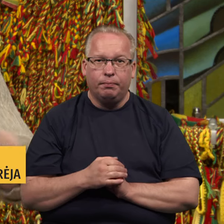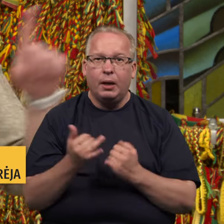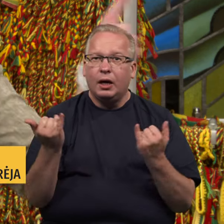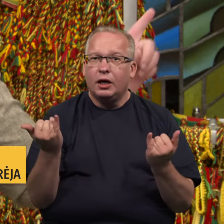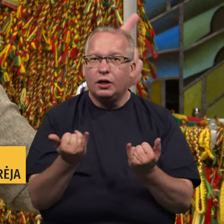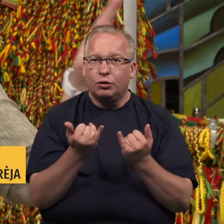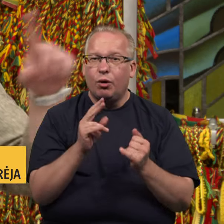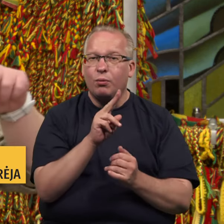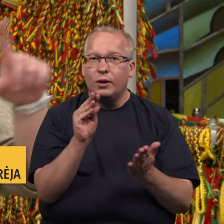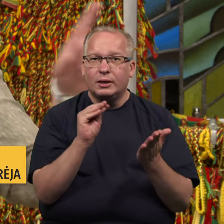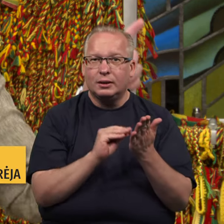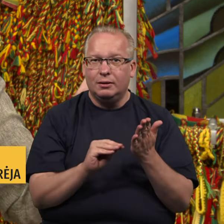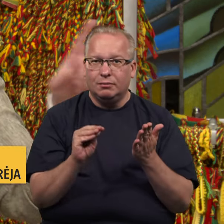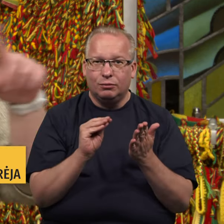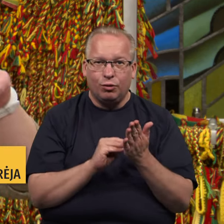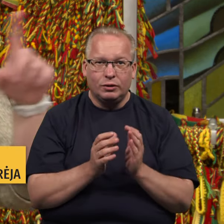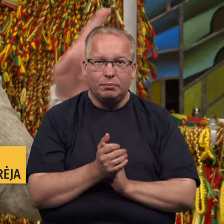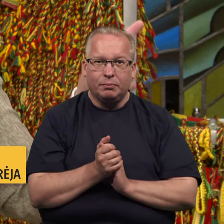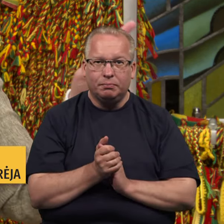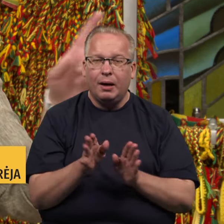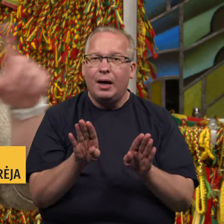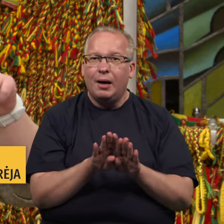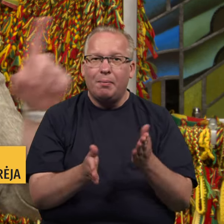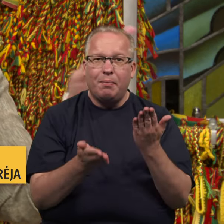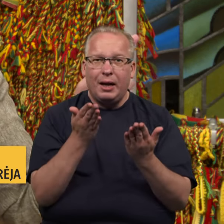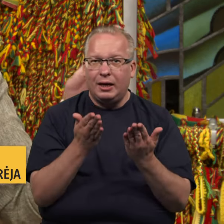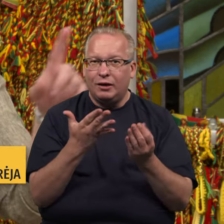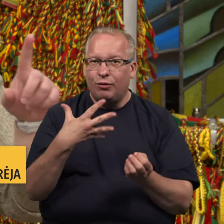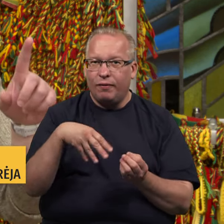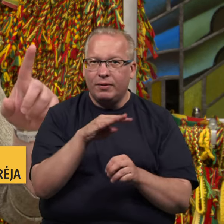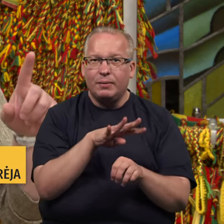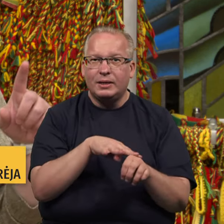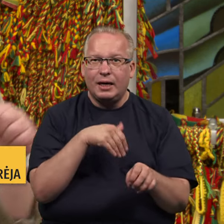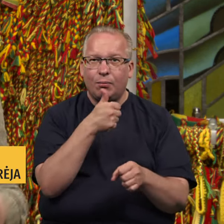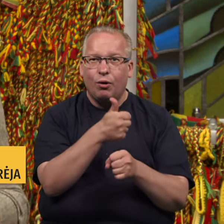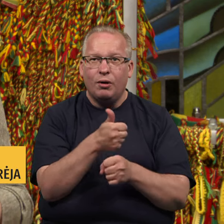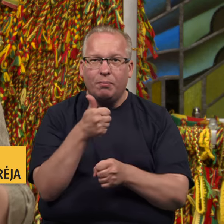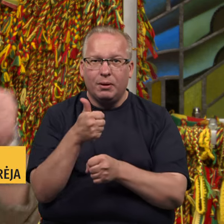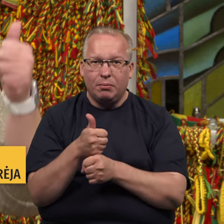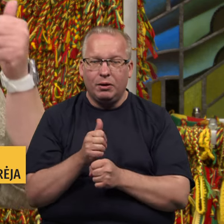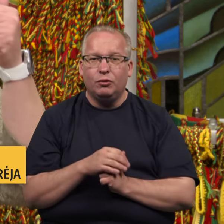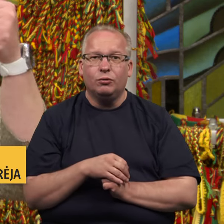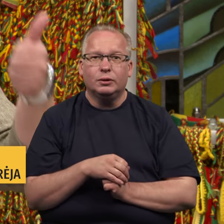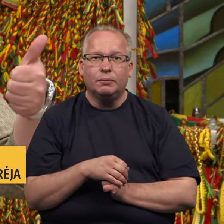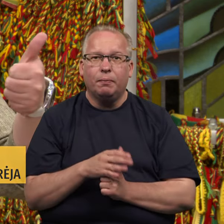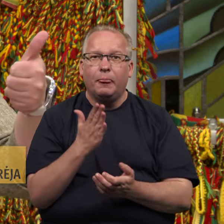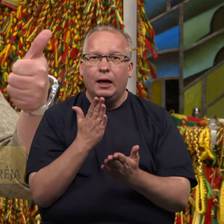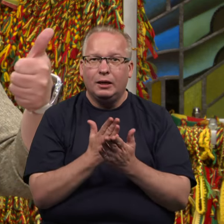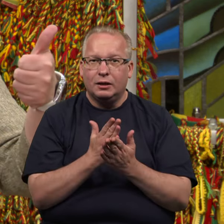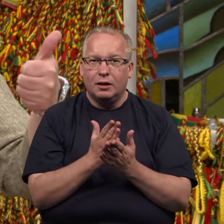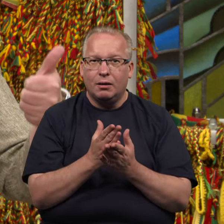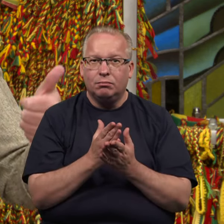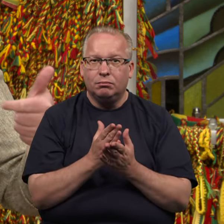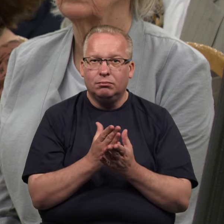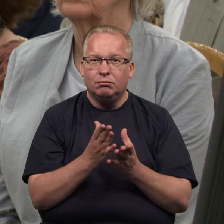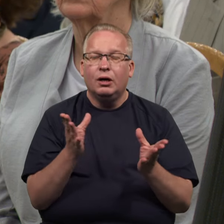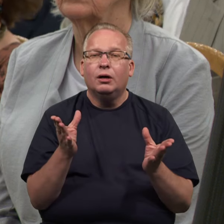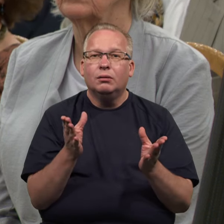kas kartojusi, lyginant visus absoliučiai Seimo pirmininkus, tai yra konsensuso